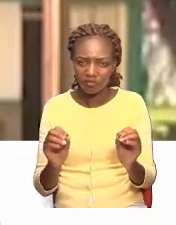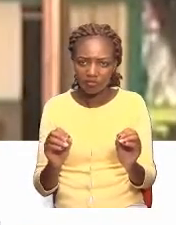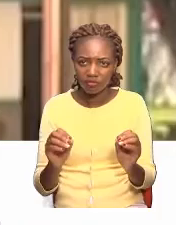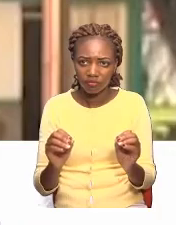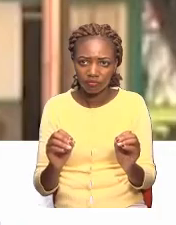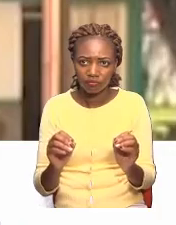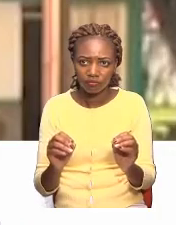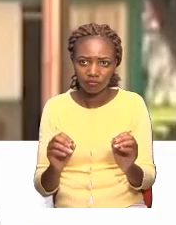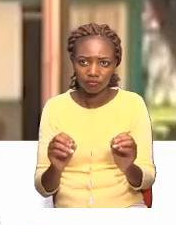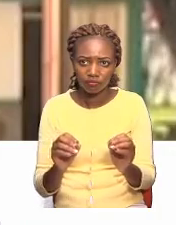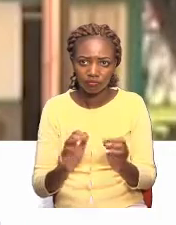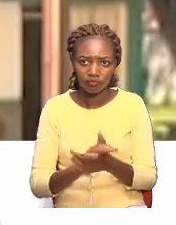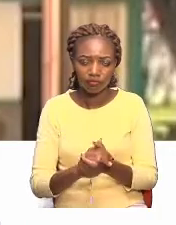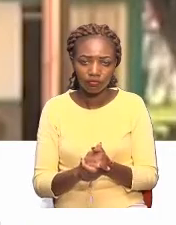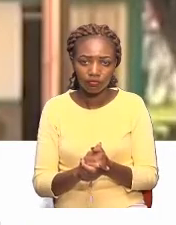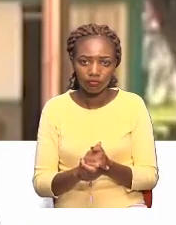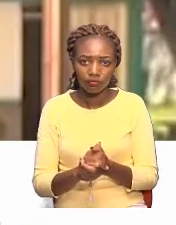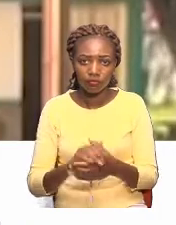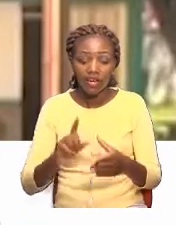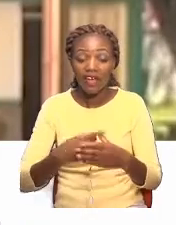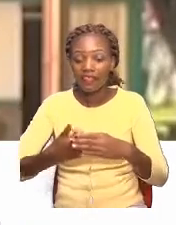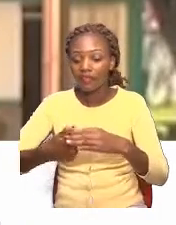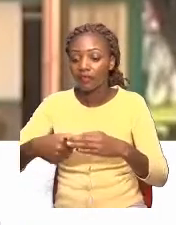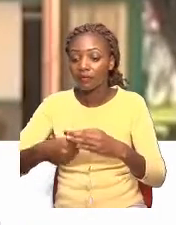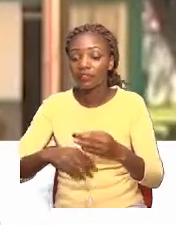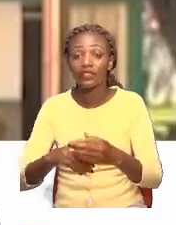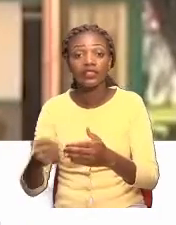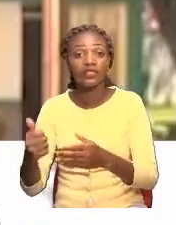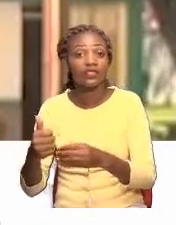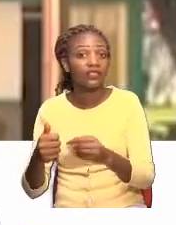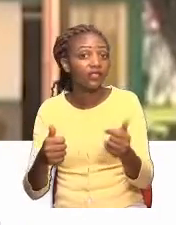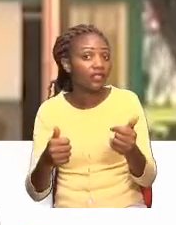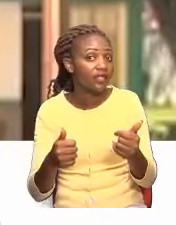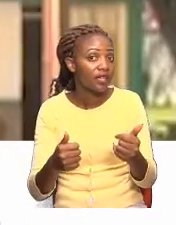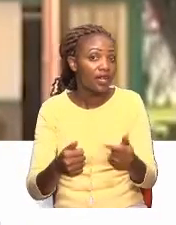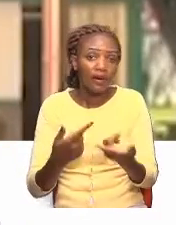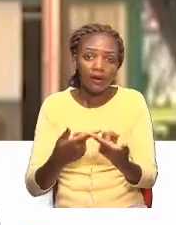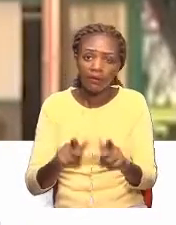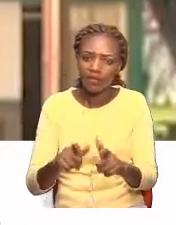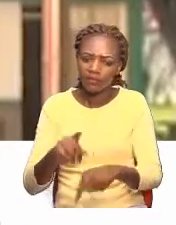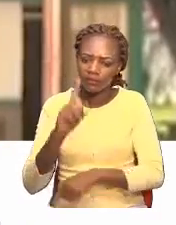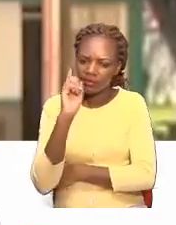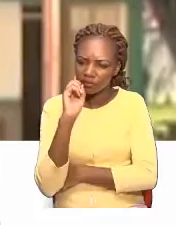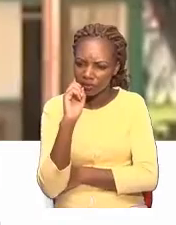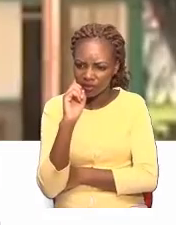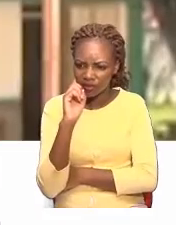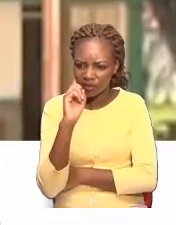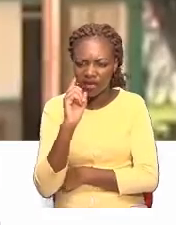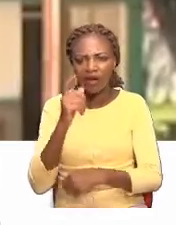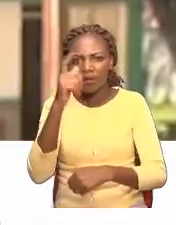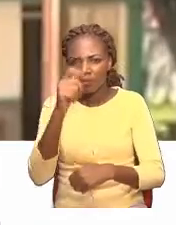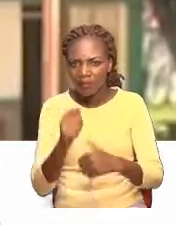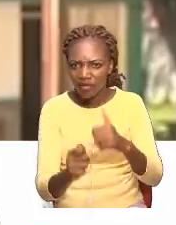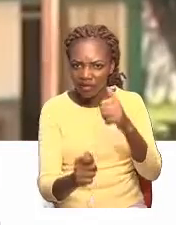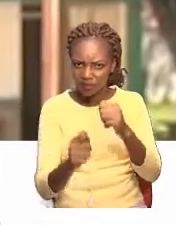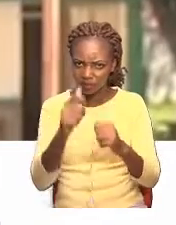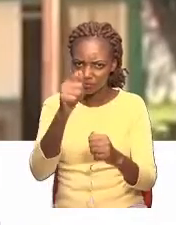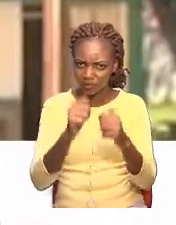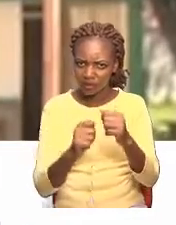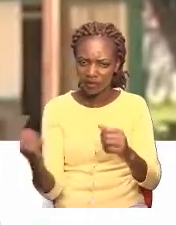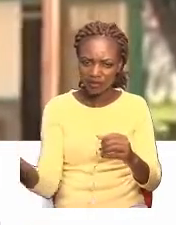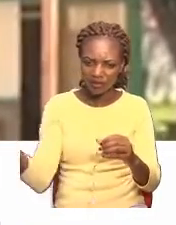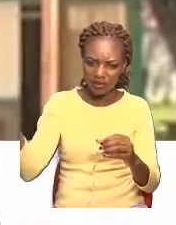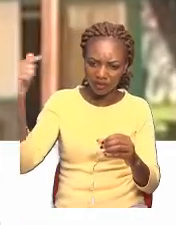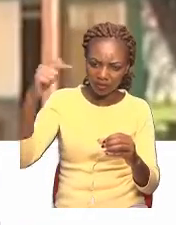ilienda na m yote yye iliku wza lakini ile inashanga sana ni ya masiwa maiwa inaku imported ngano